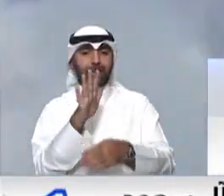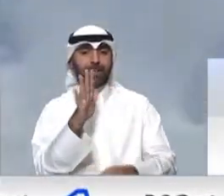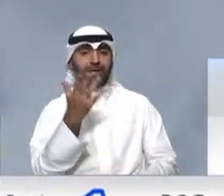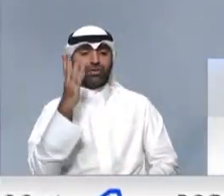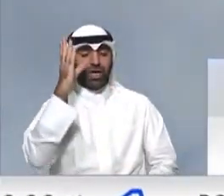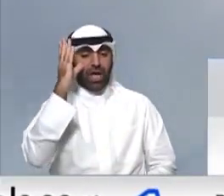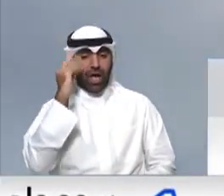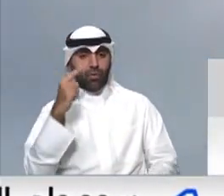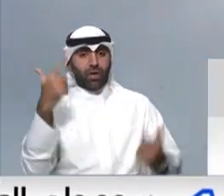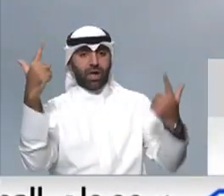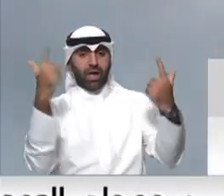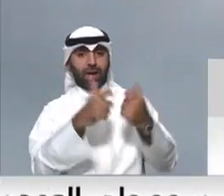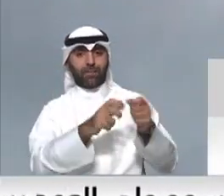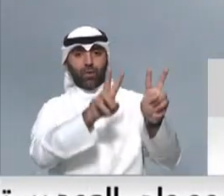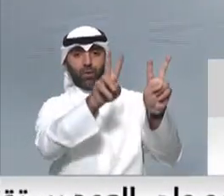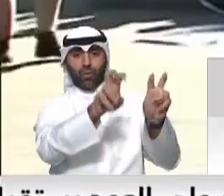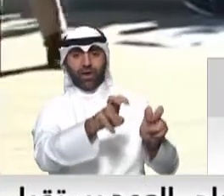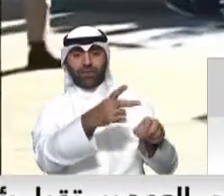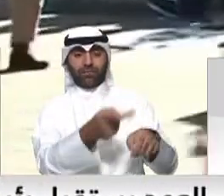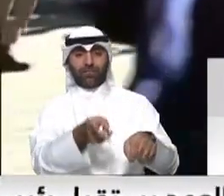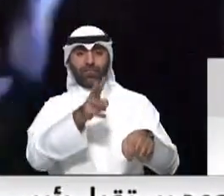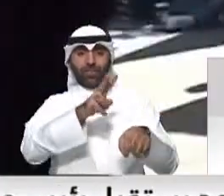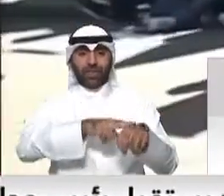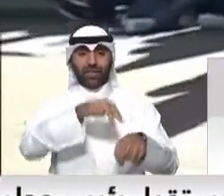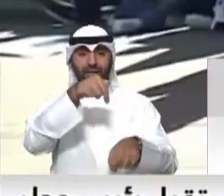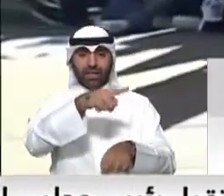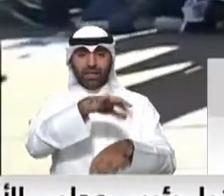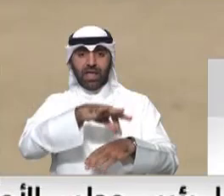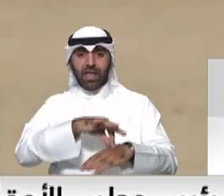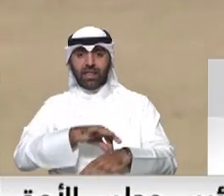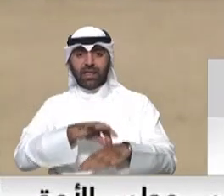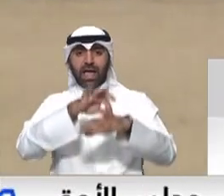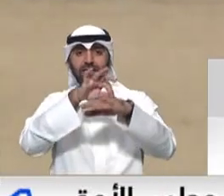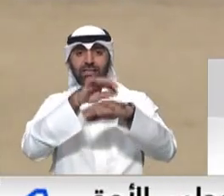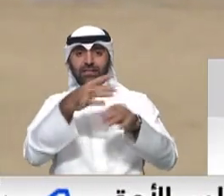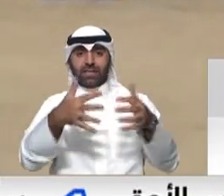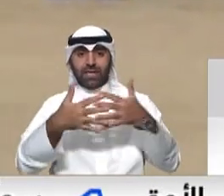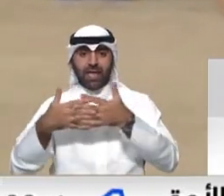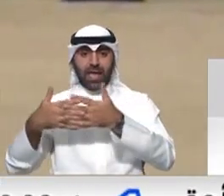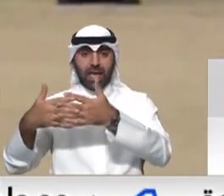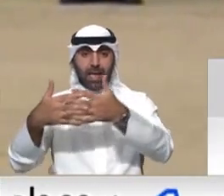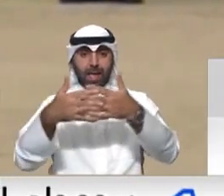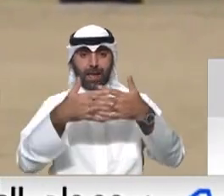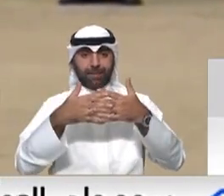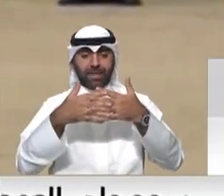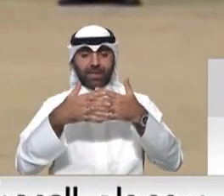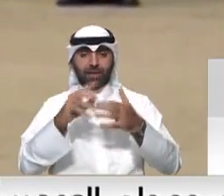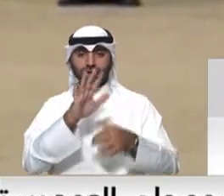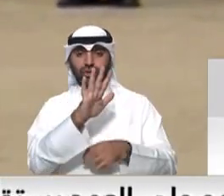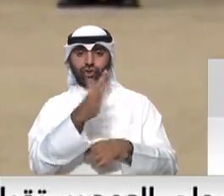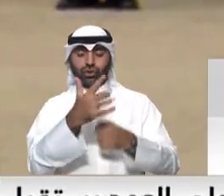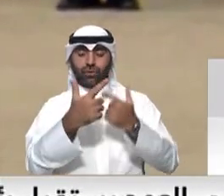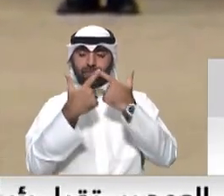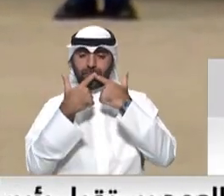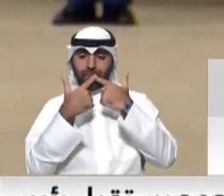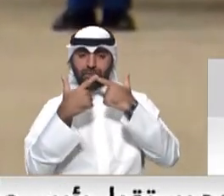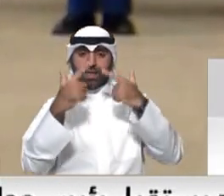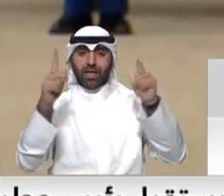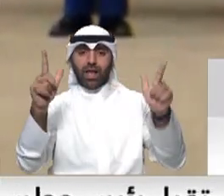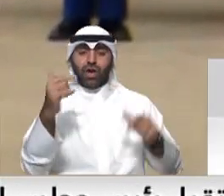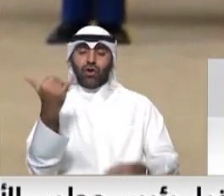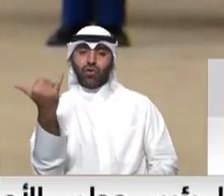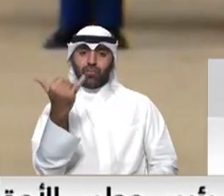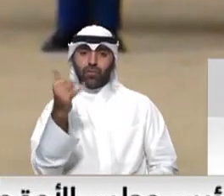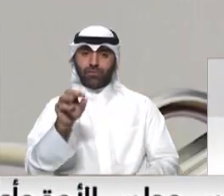البيت الابيض لمطالبه رئيس الوزراء نتنياهو بتقديم توضيحات حول تصريحاته بشان مستقبل غزه تزامنا مع